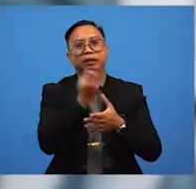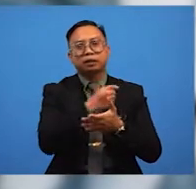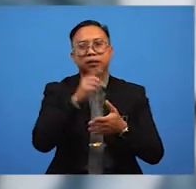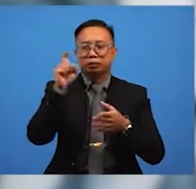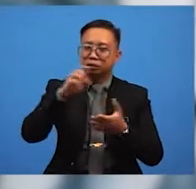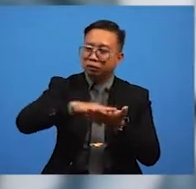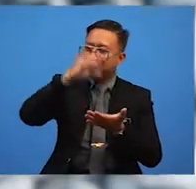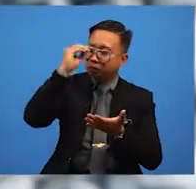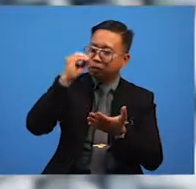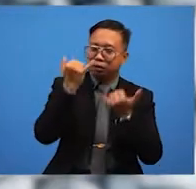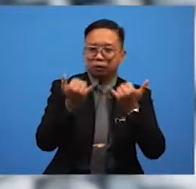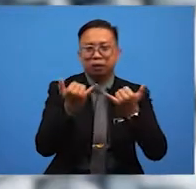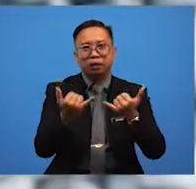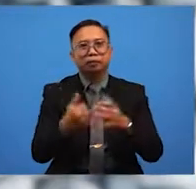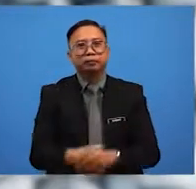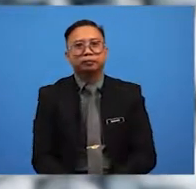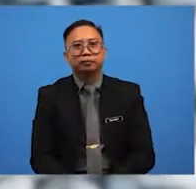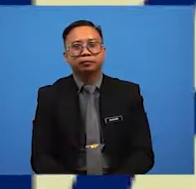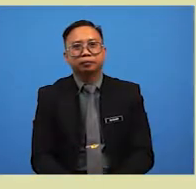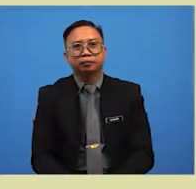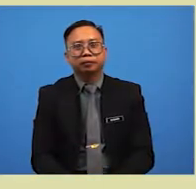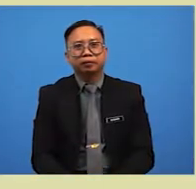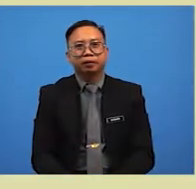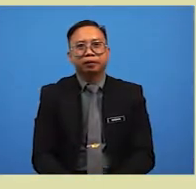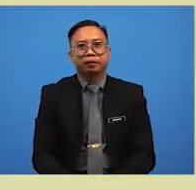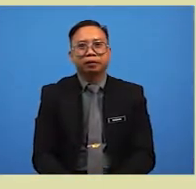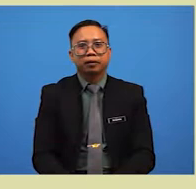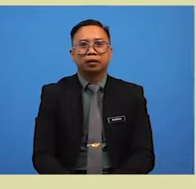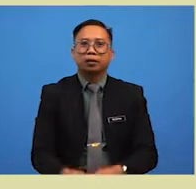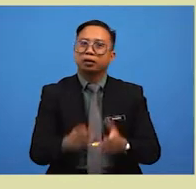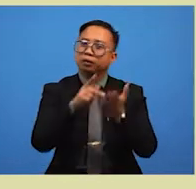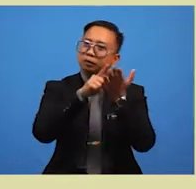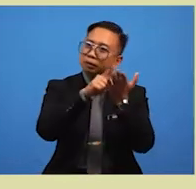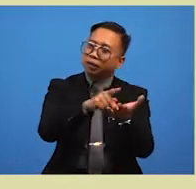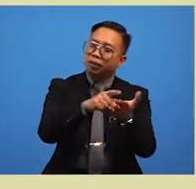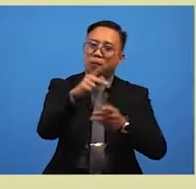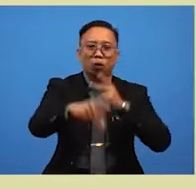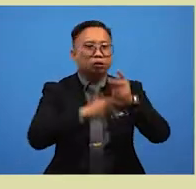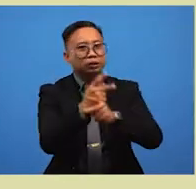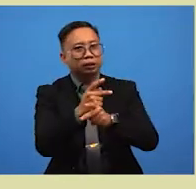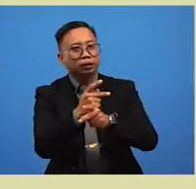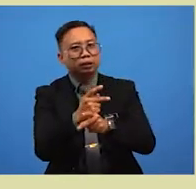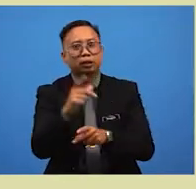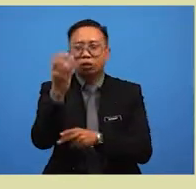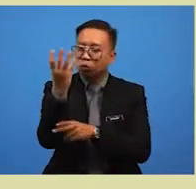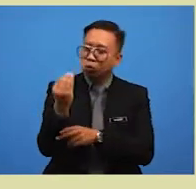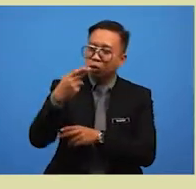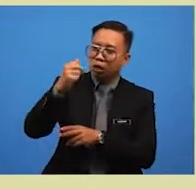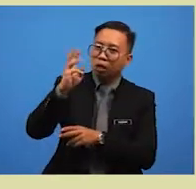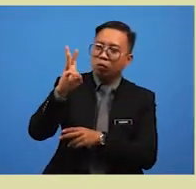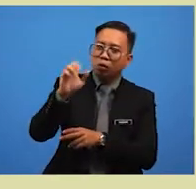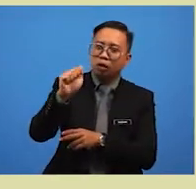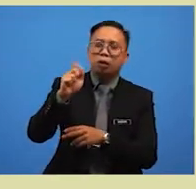belajar sekarang? Betul. Kesan proses luluh hawa. Sesuatu proses pasti